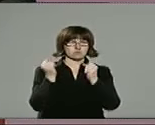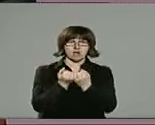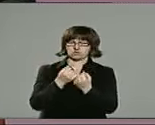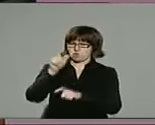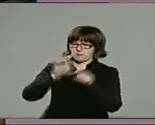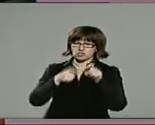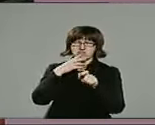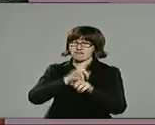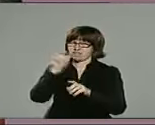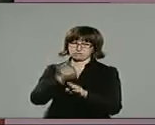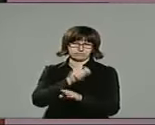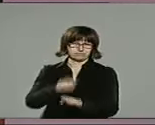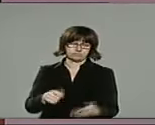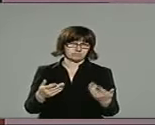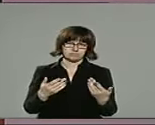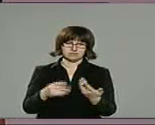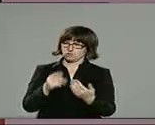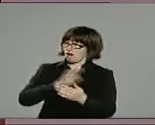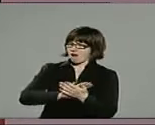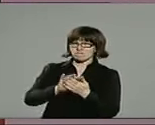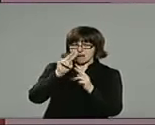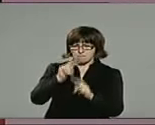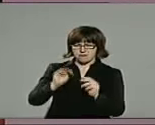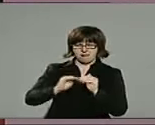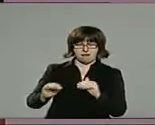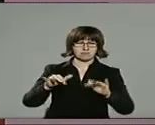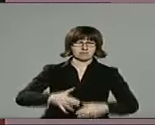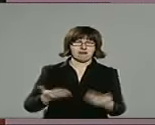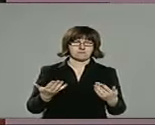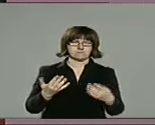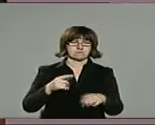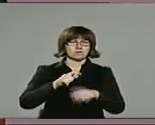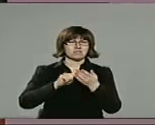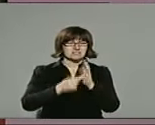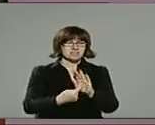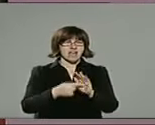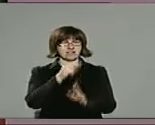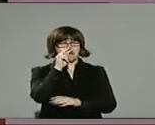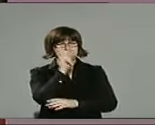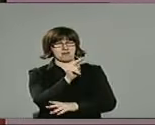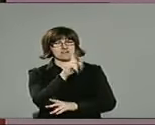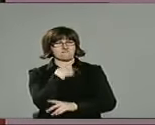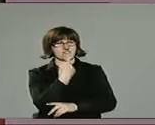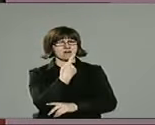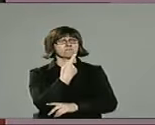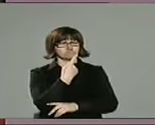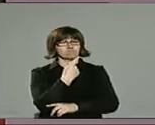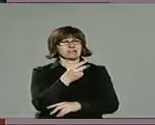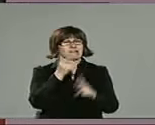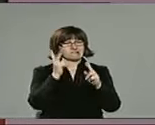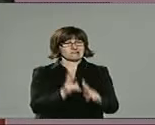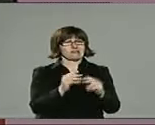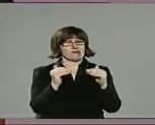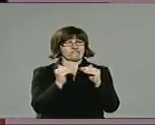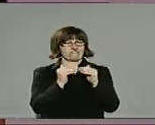ignorieren und ein nüchterner Blick auf unser Land zu haben. Und der zeigt, dieser Blick, dass wir von einem einigermaßen gerechten und